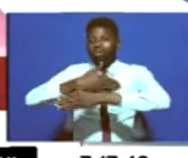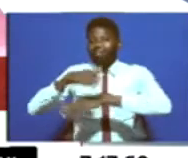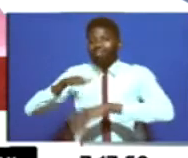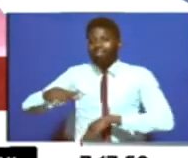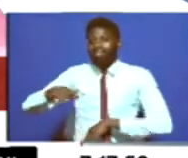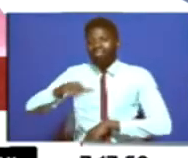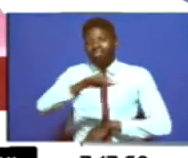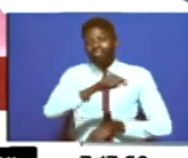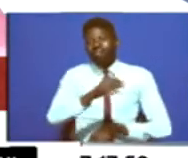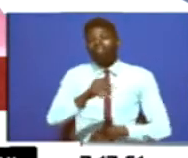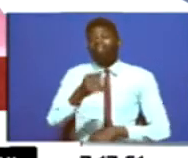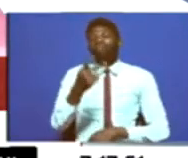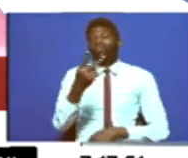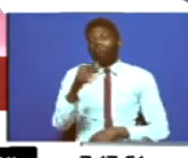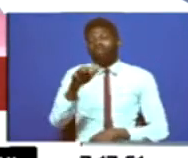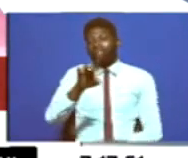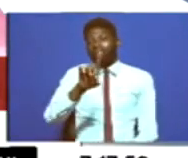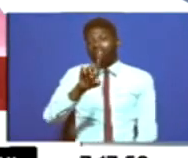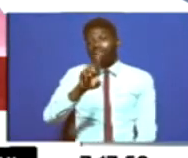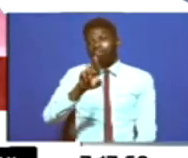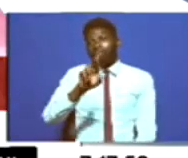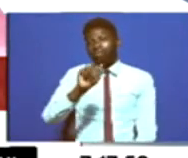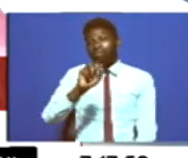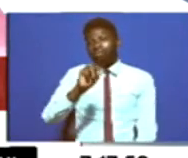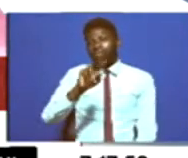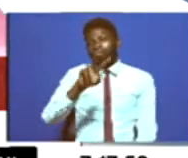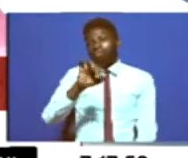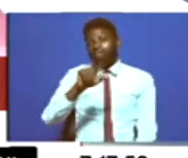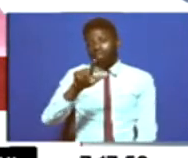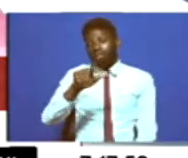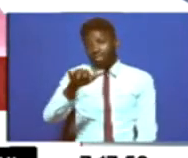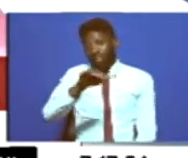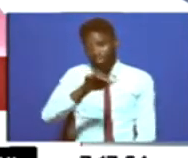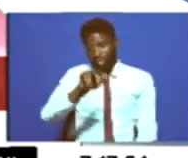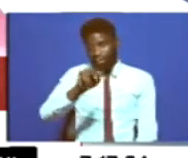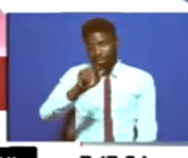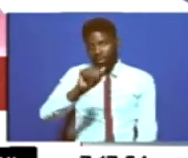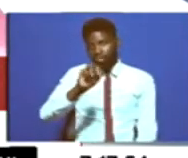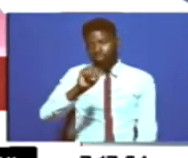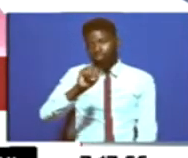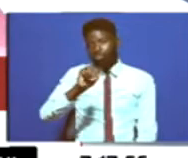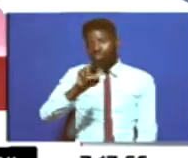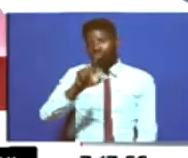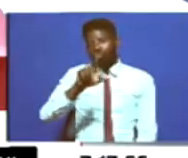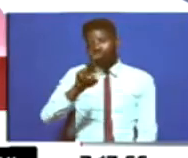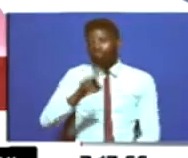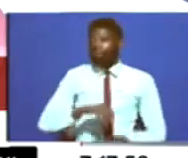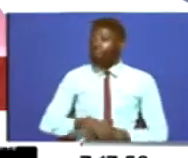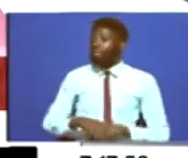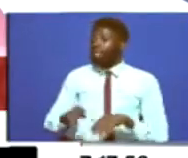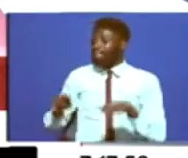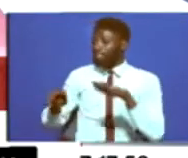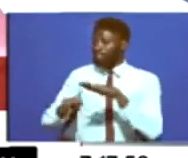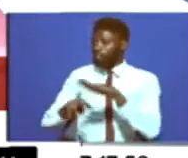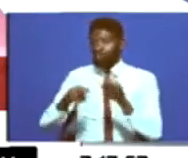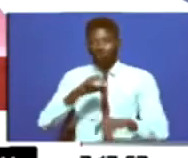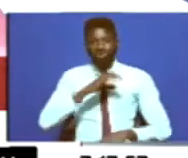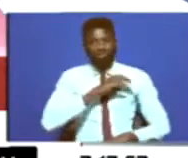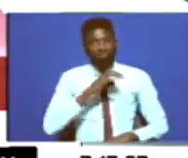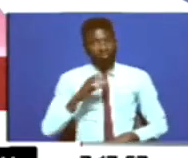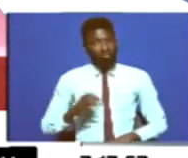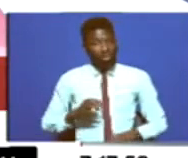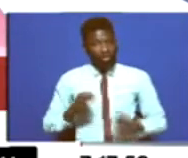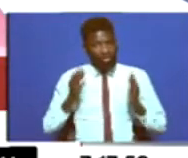eneo la Drumville katika lokesheni ya Kamulu katika kaunti ya Machakos. Naibu kamishna wa kaunti katika eneo la Athi River Charles